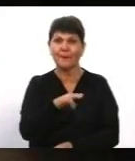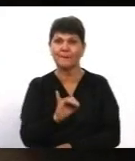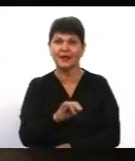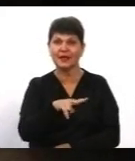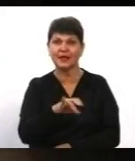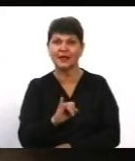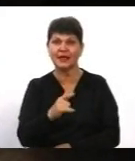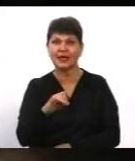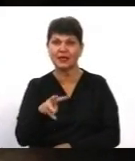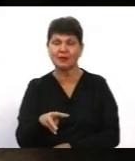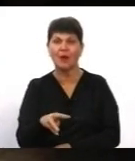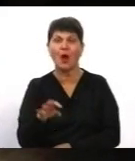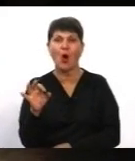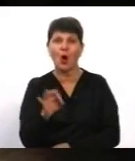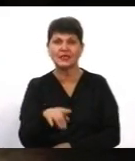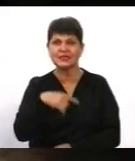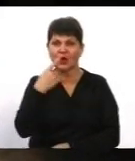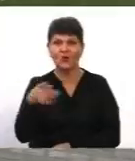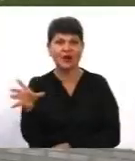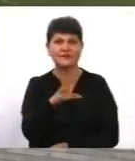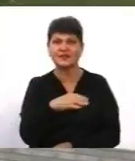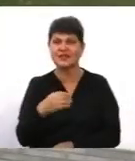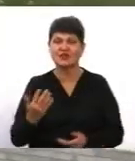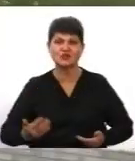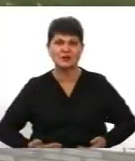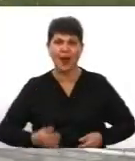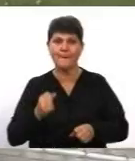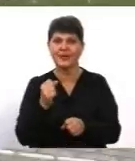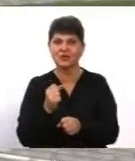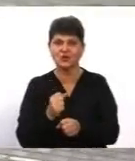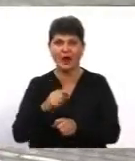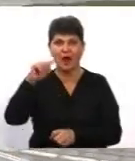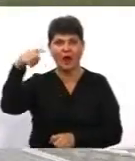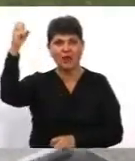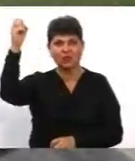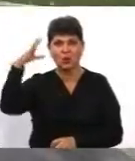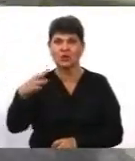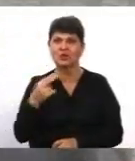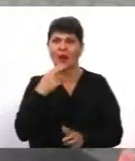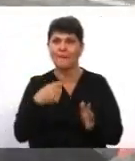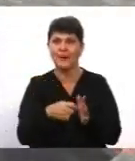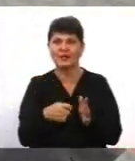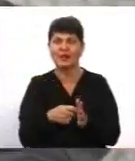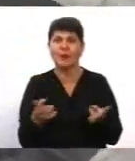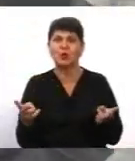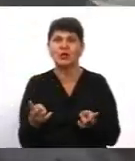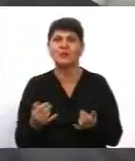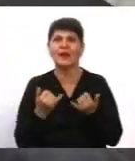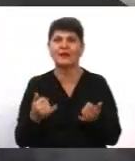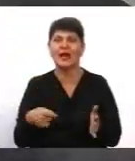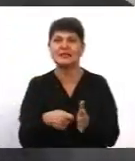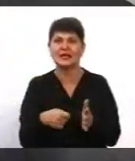працював усе життя. Рухається за рахунок педали. Сонячна батарея потрібна для зарядки в поході